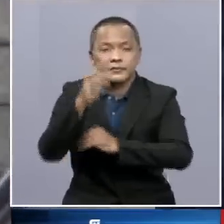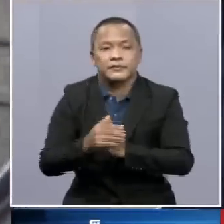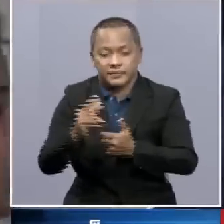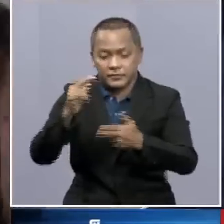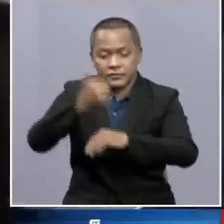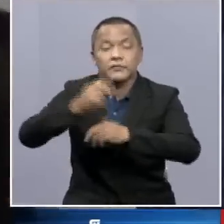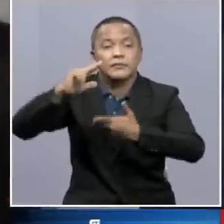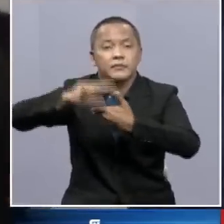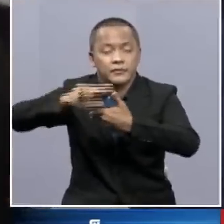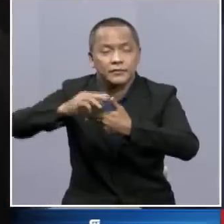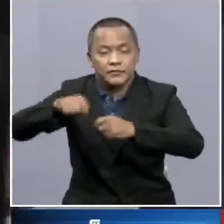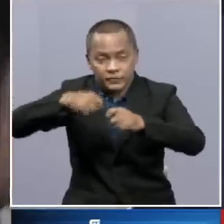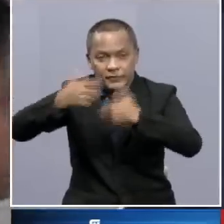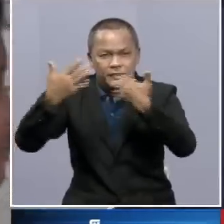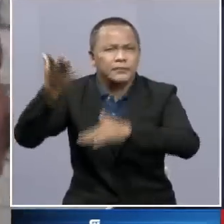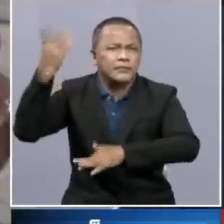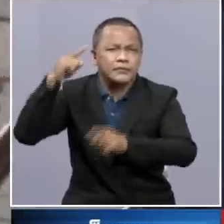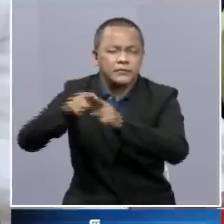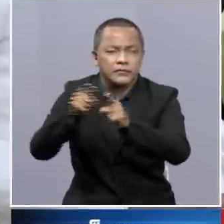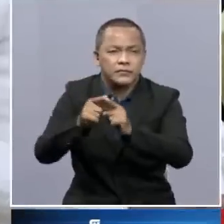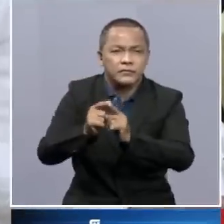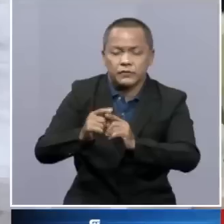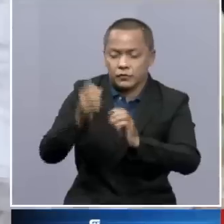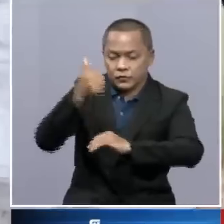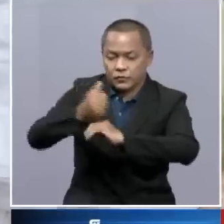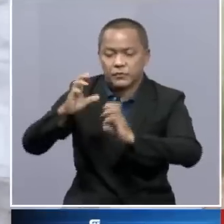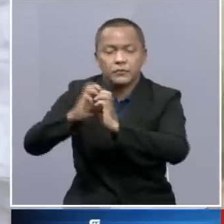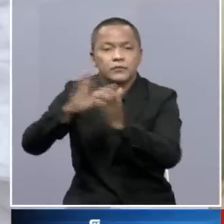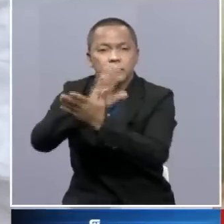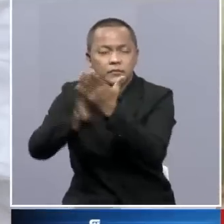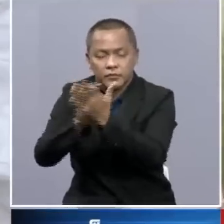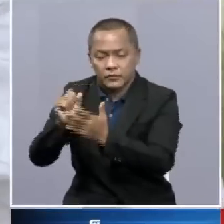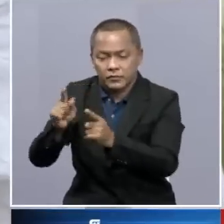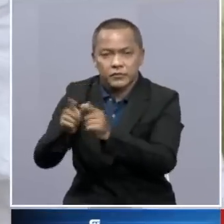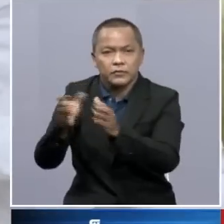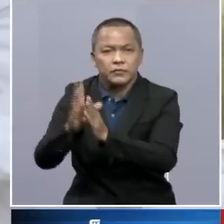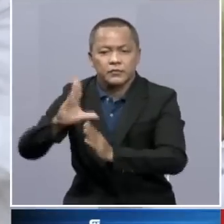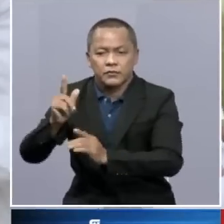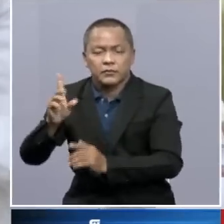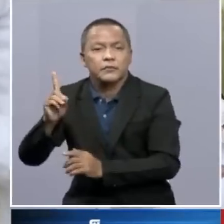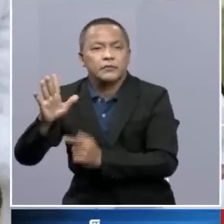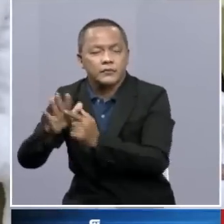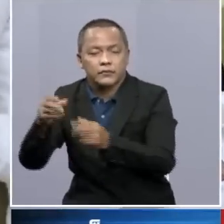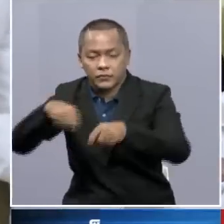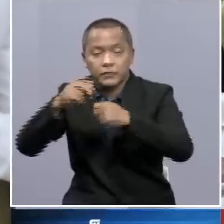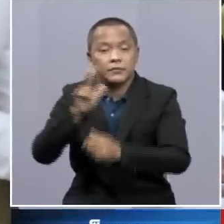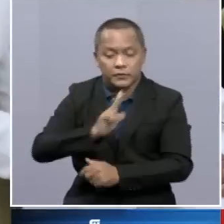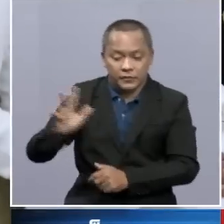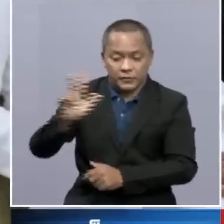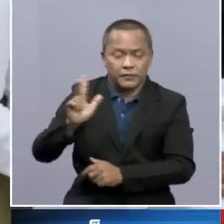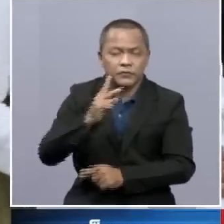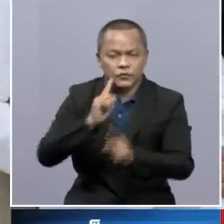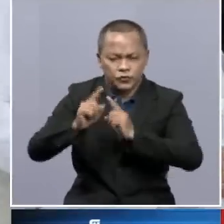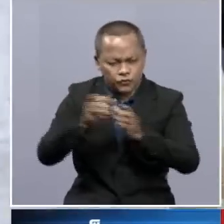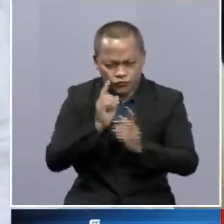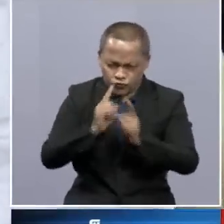งษ์สุวรรณหัวหน้าพรรคพลังประชารัฐมีทั้งเสี่ยหนูอนุทินนะมีคุณศักดิ์สยามชิดชอบแล้วก็มีคุณชาดาไทเศษคอการเมืองคาดเดากันไป